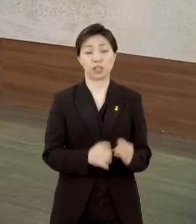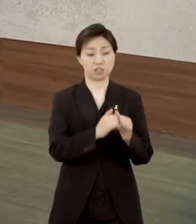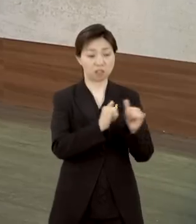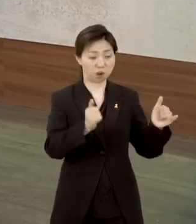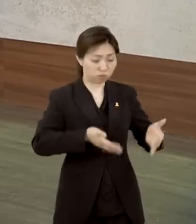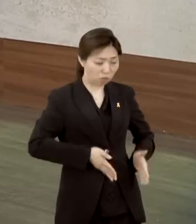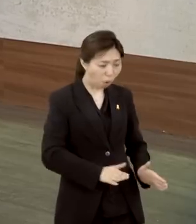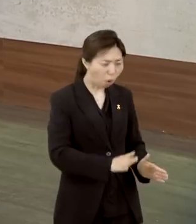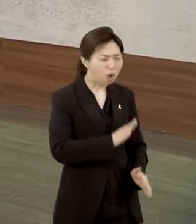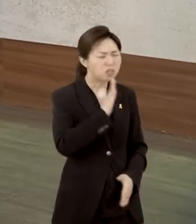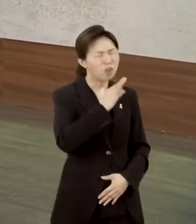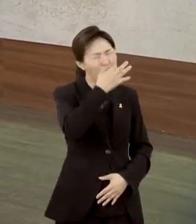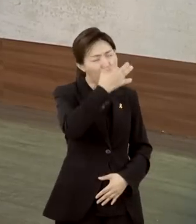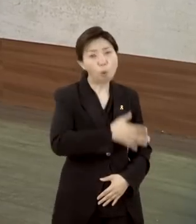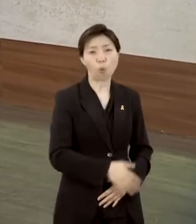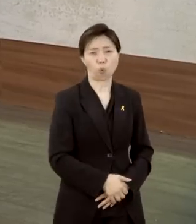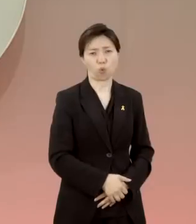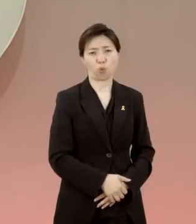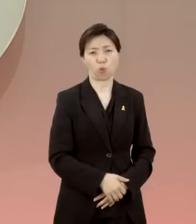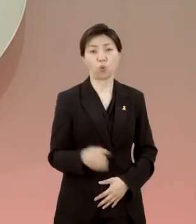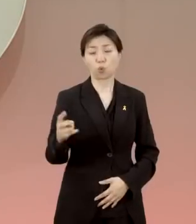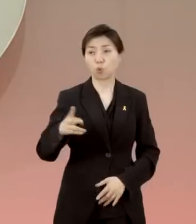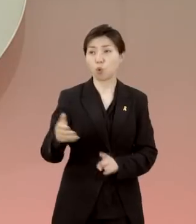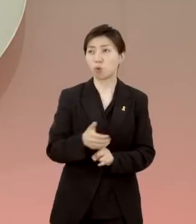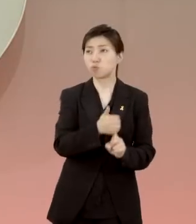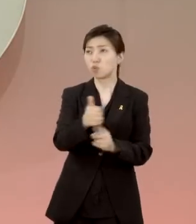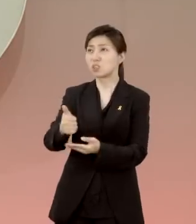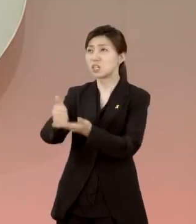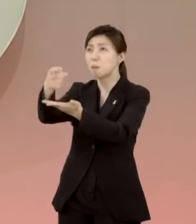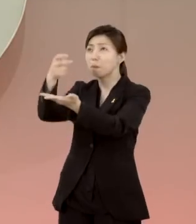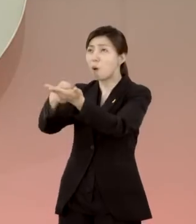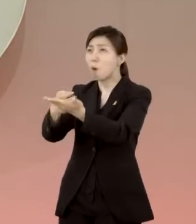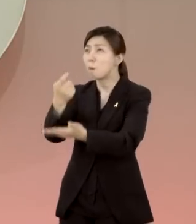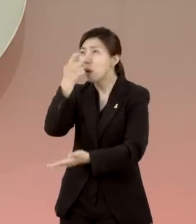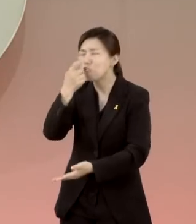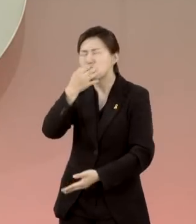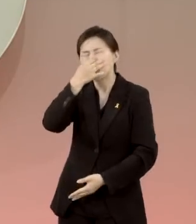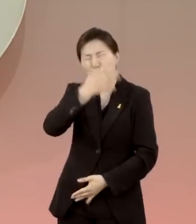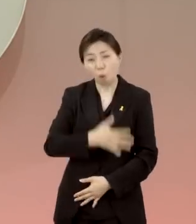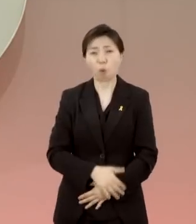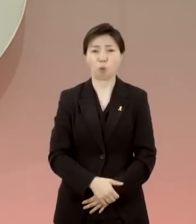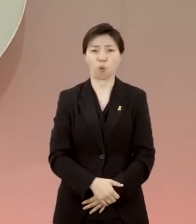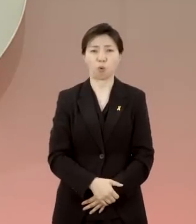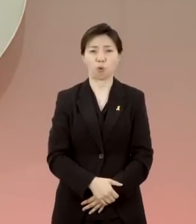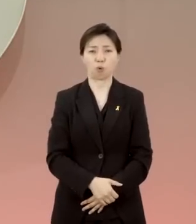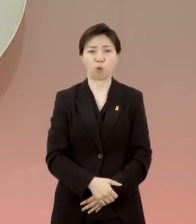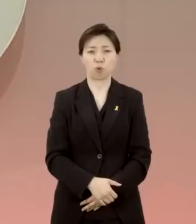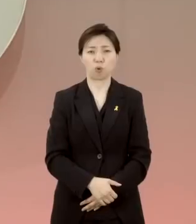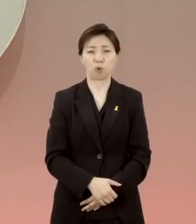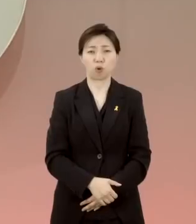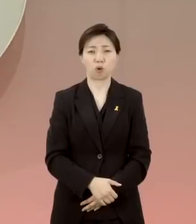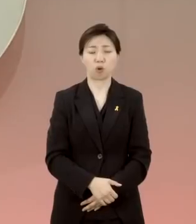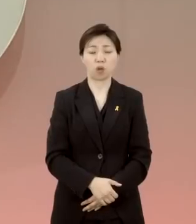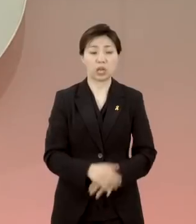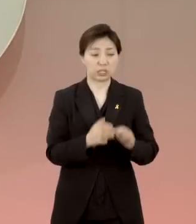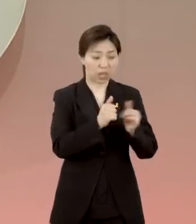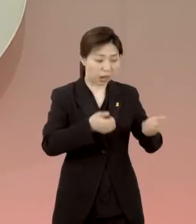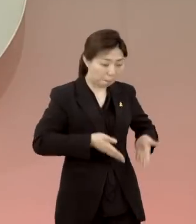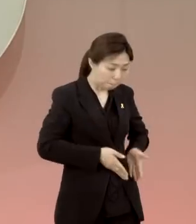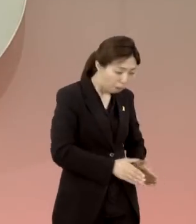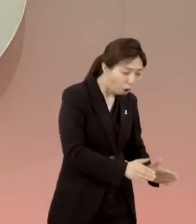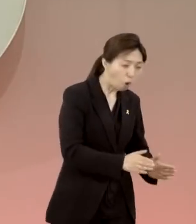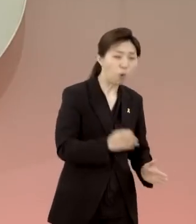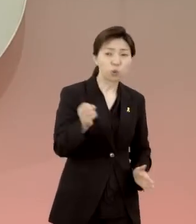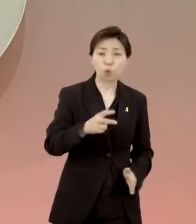사람으로 태어나기 어렵고 부처님 법을 만나기 어려운데 머리 깎고 스님이 되신